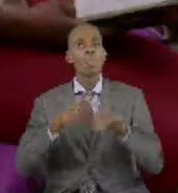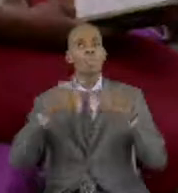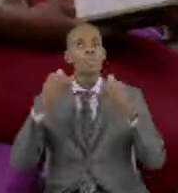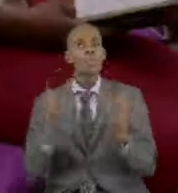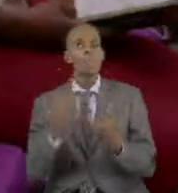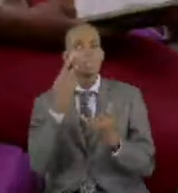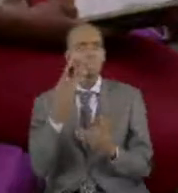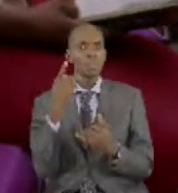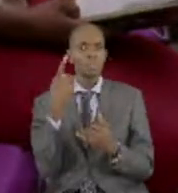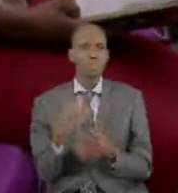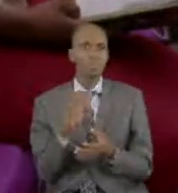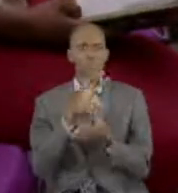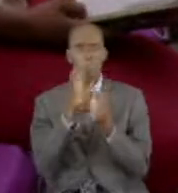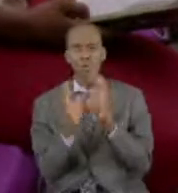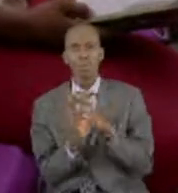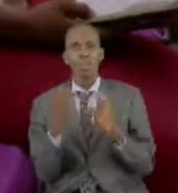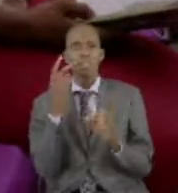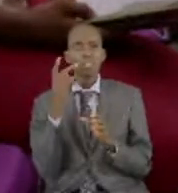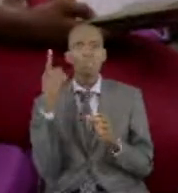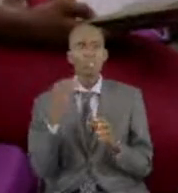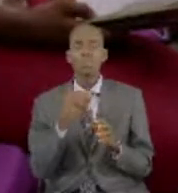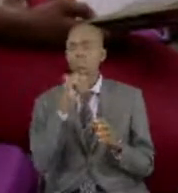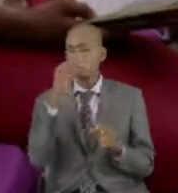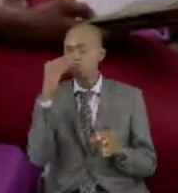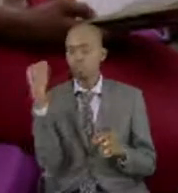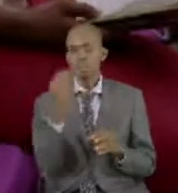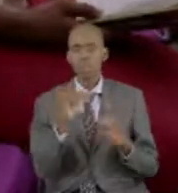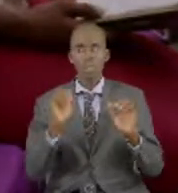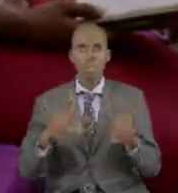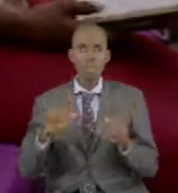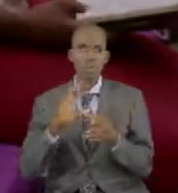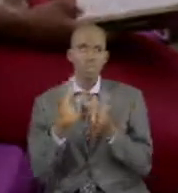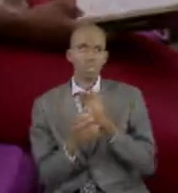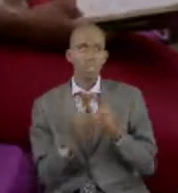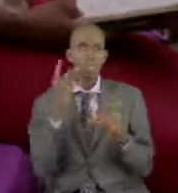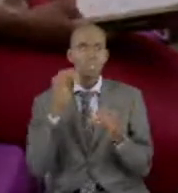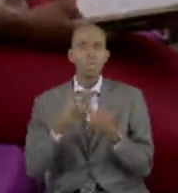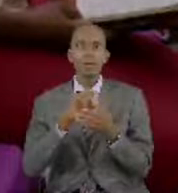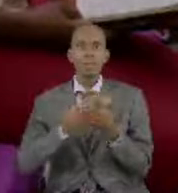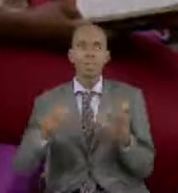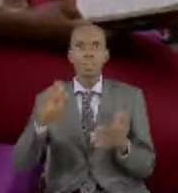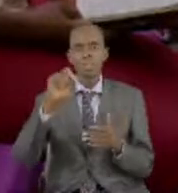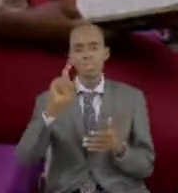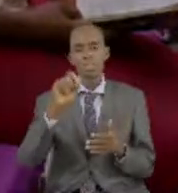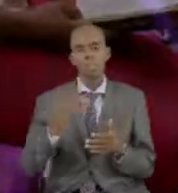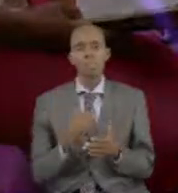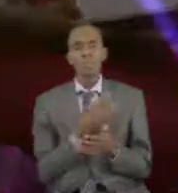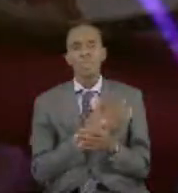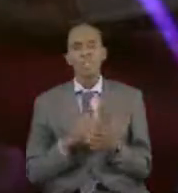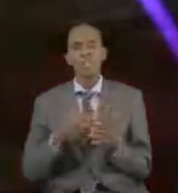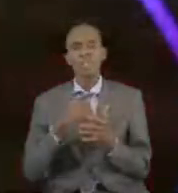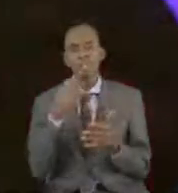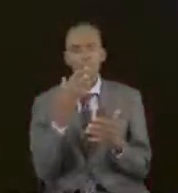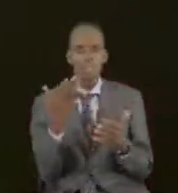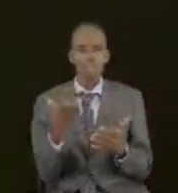voyez la conversion. Voyez la conversion indisputable dans le verset 11.